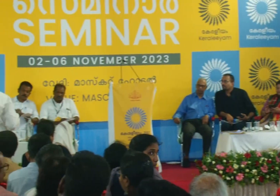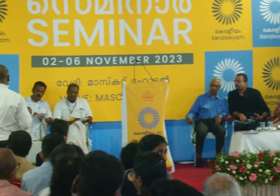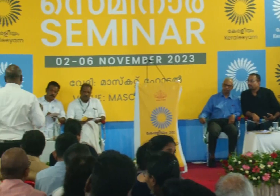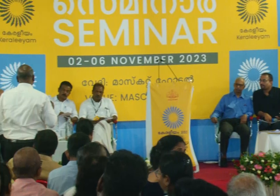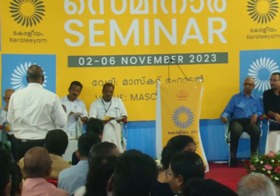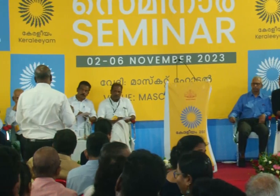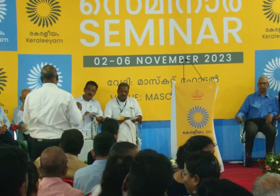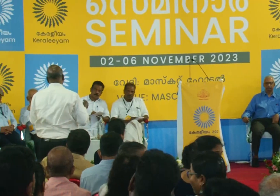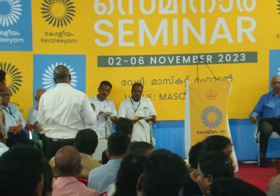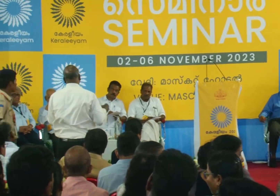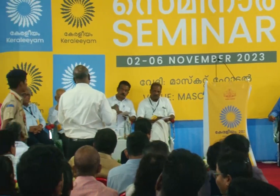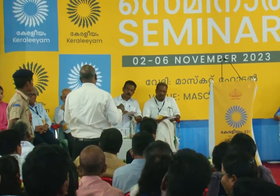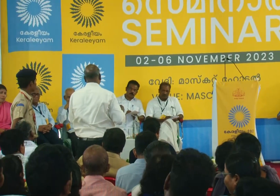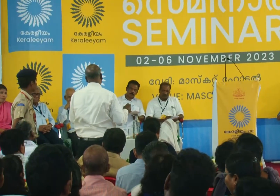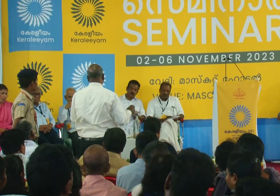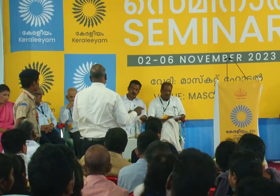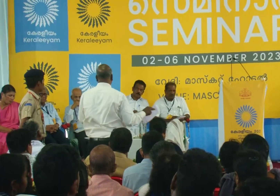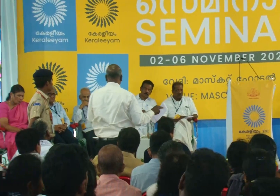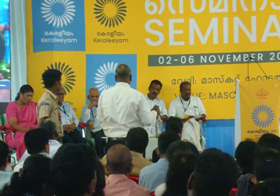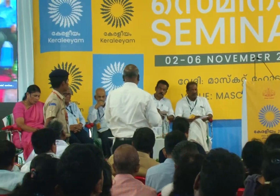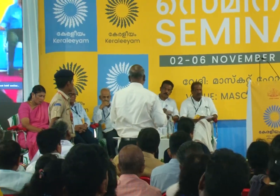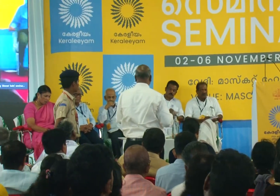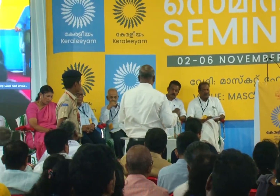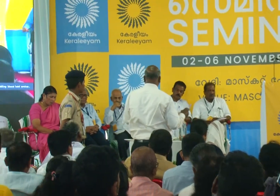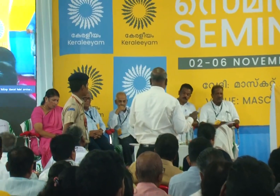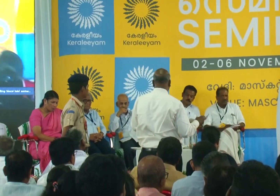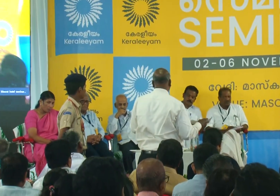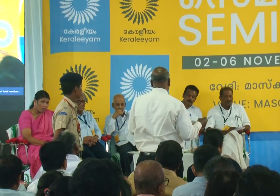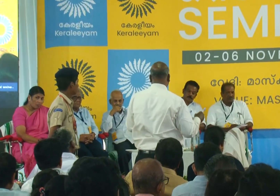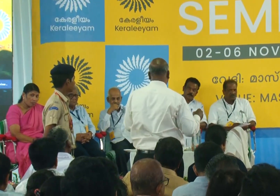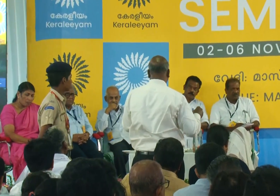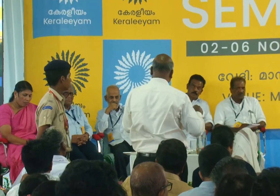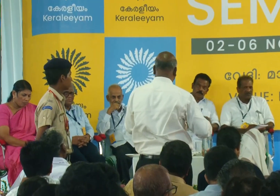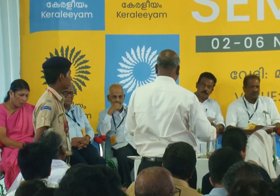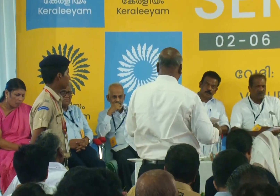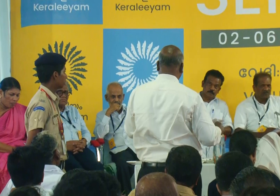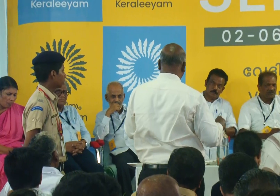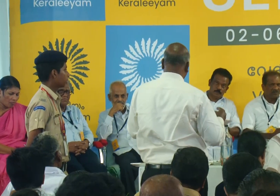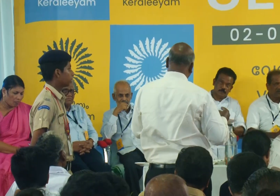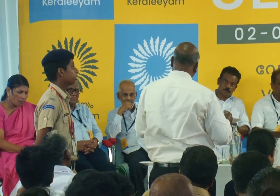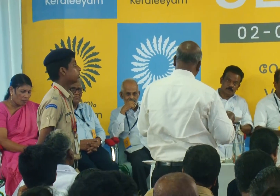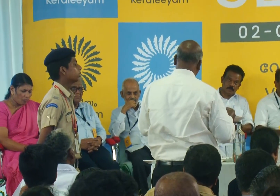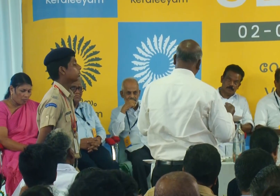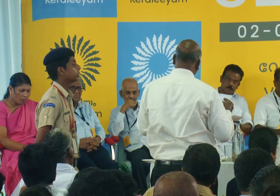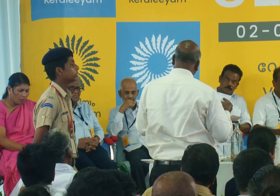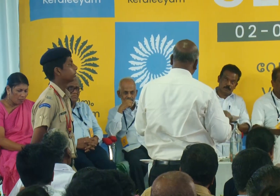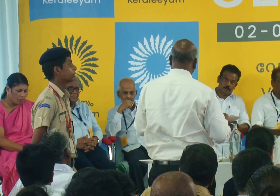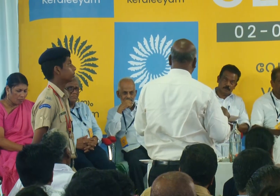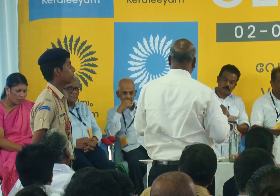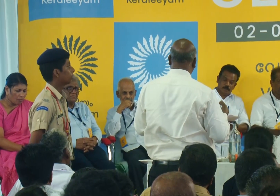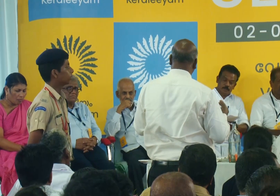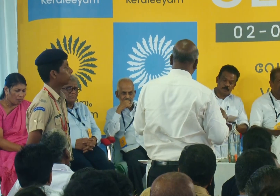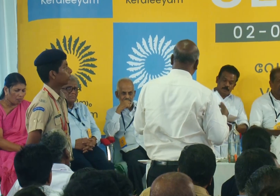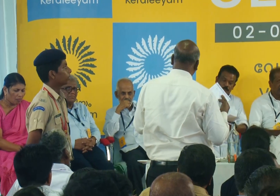മുമ്പ് 300 പെട്രോൾ ബങ്ക്സ് വിൽ ബി അലോട്ടഡ് ടു ദ ഷെഡ്യൂൾ കാസ്റ്റ് ആൻഡ് ഷെഡ്യൂൾ ട്രൈബ്സ് ഇൻ ദി സ്റ്റേറ്റ്. അപ്പോൾ അതിനകത്ത്